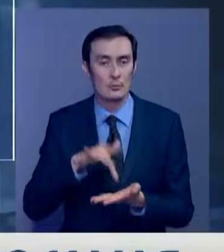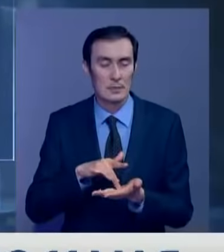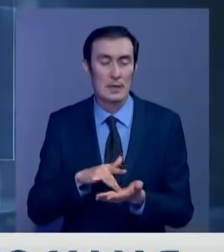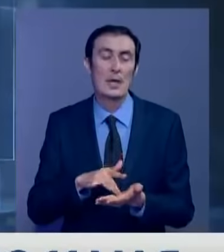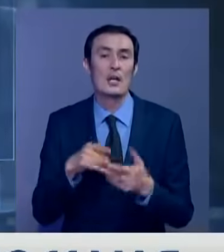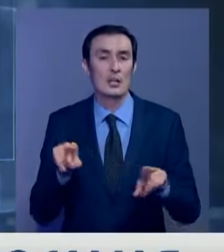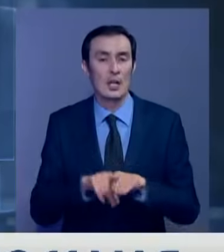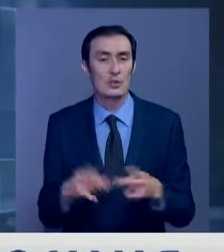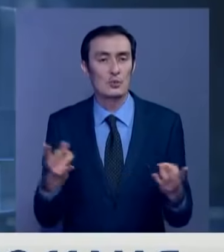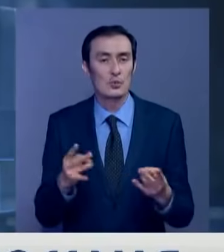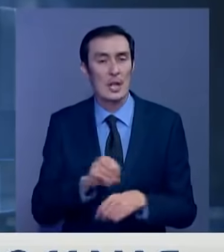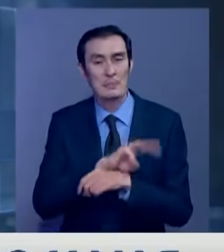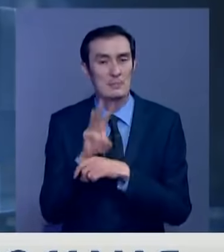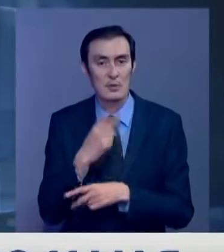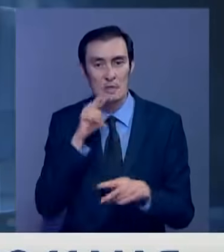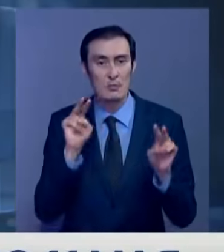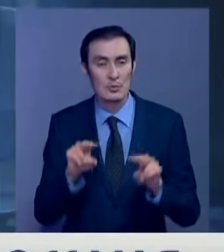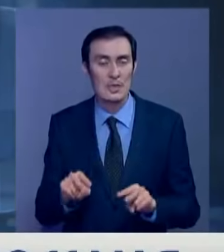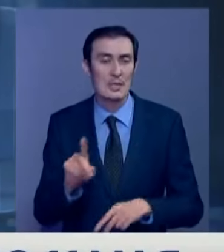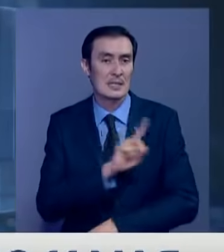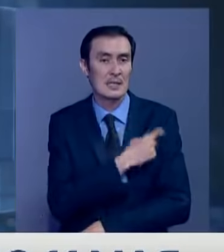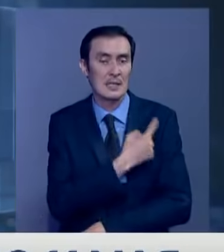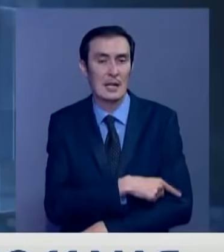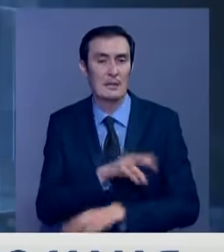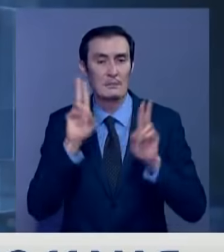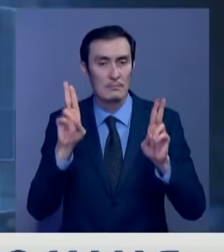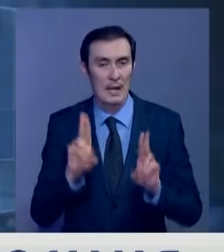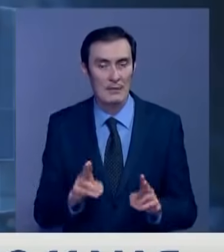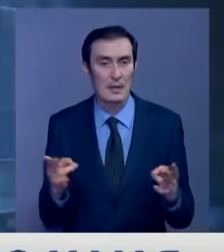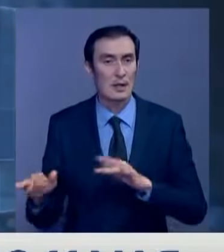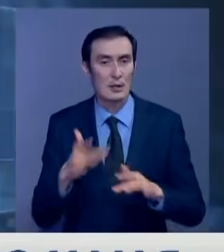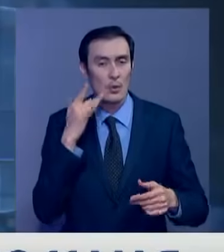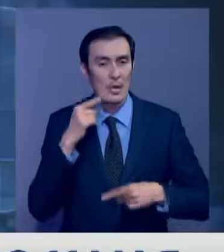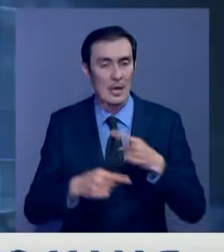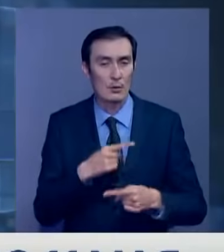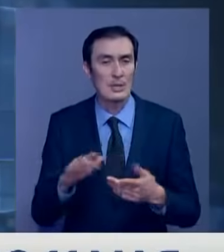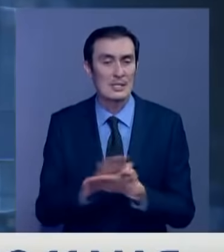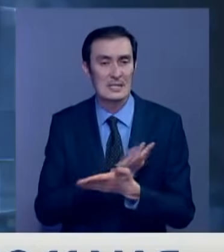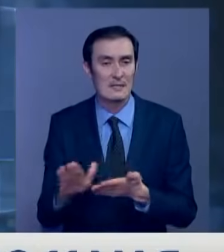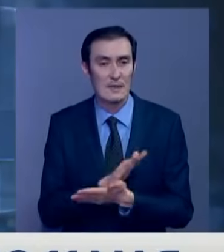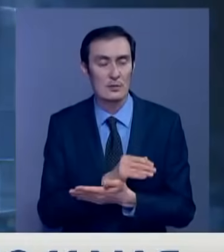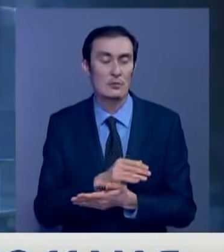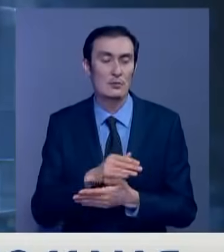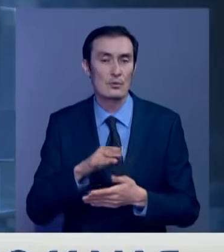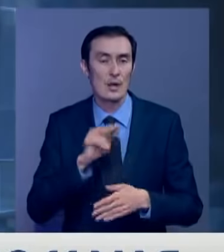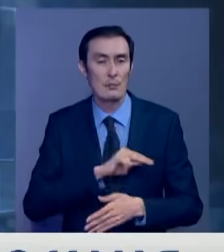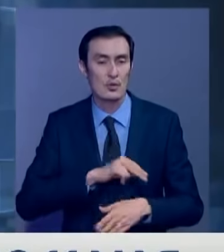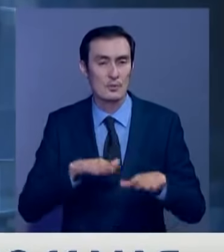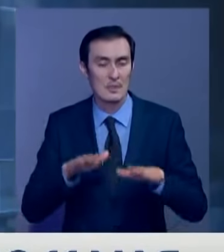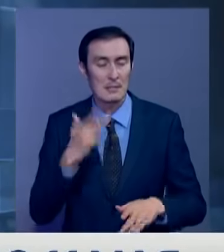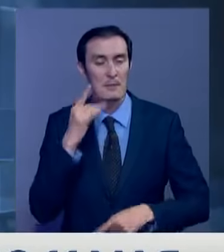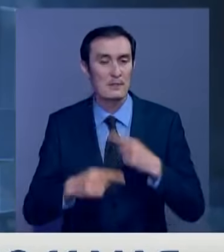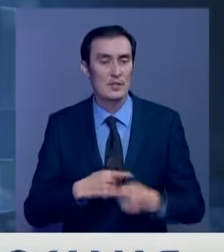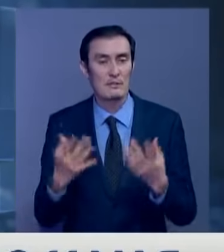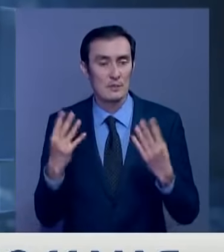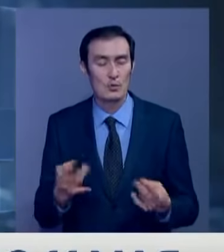этом следует обеспечить соблюдение всех санитарных норм, проводить регулярную дезинфекцию рабочих мест. В повседневной